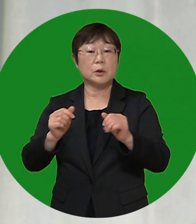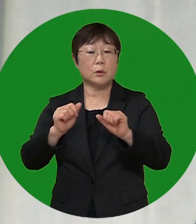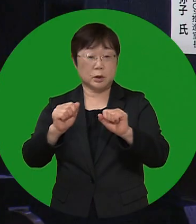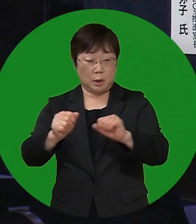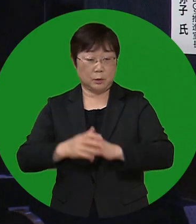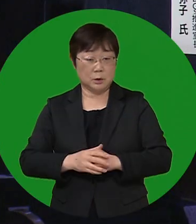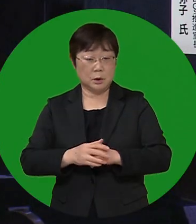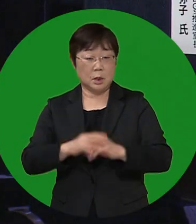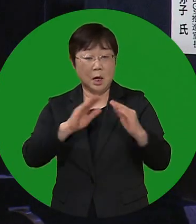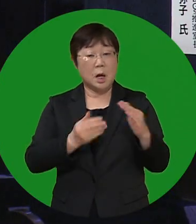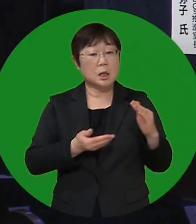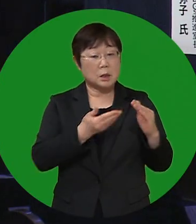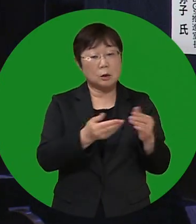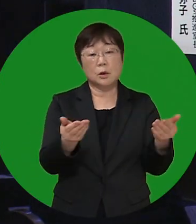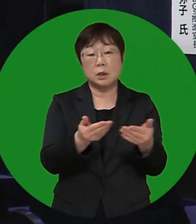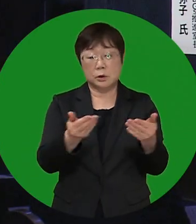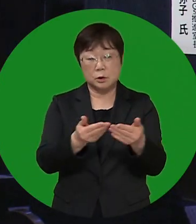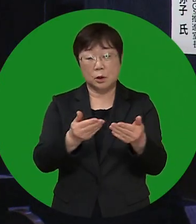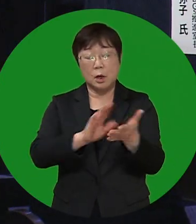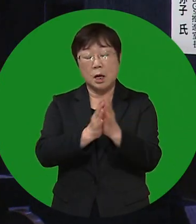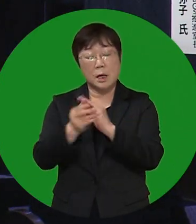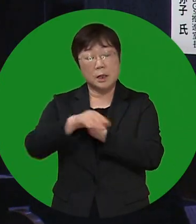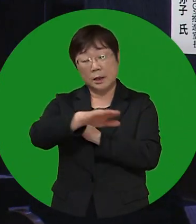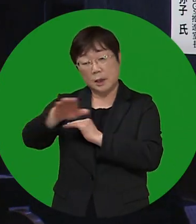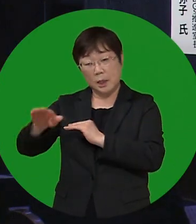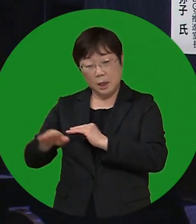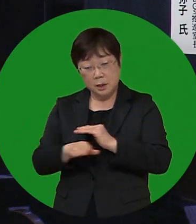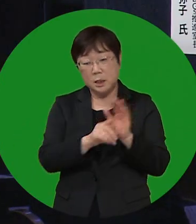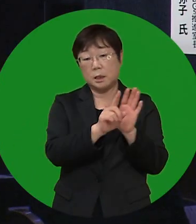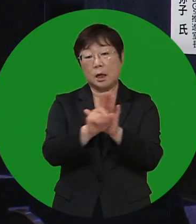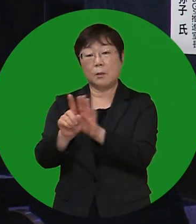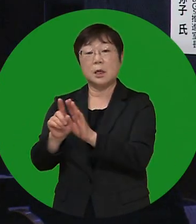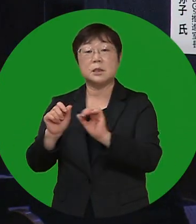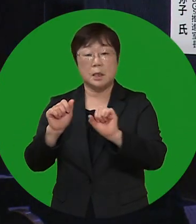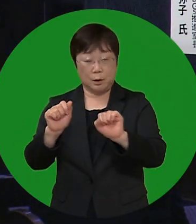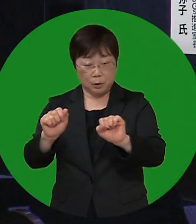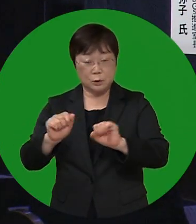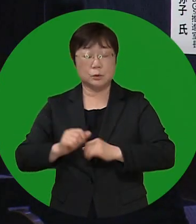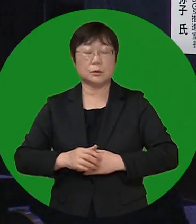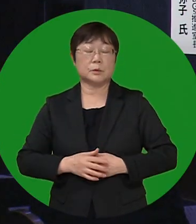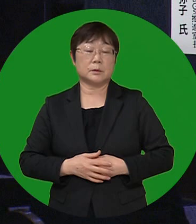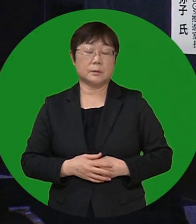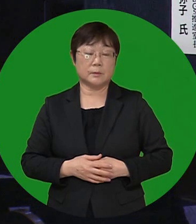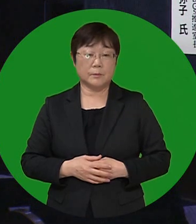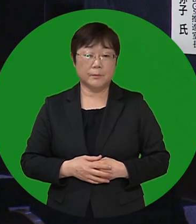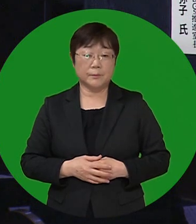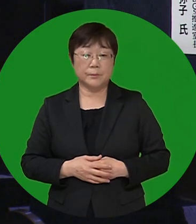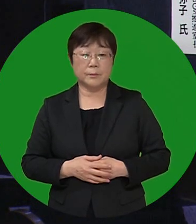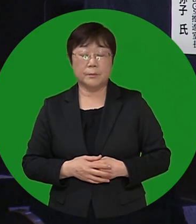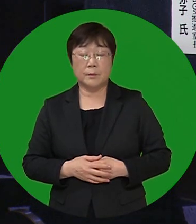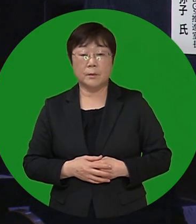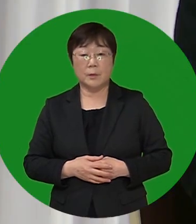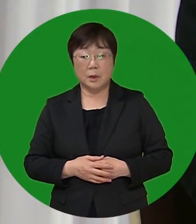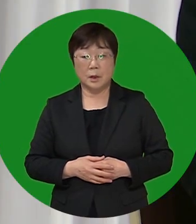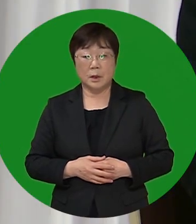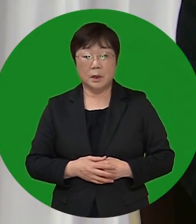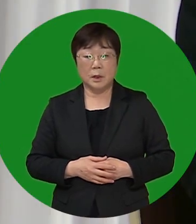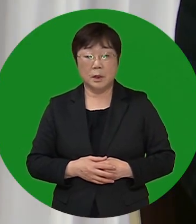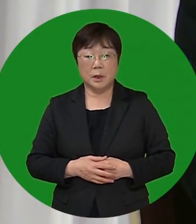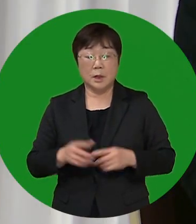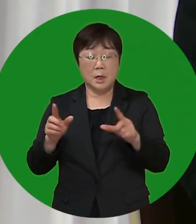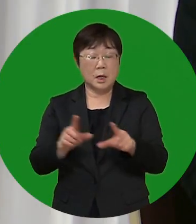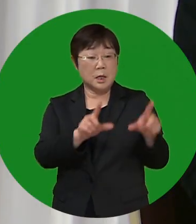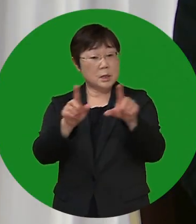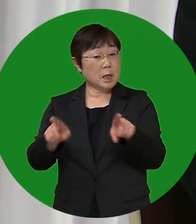て宅配事業はですね徳島県か全域をカバーして県内全域をエリアとしておりますあのと